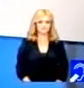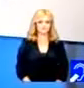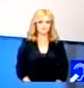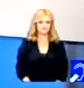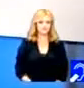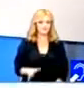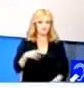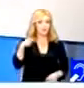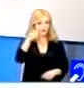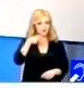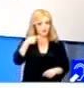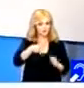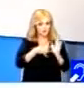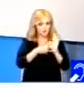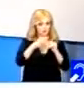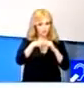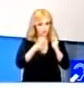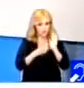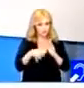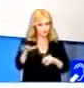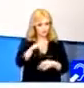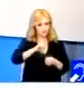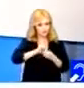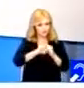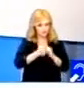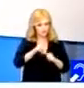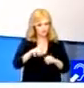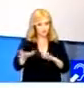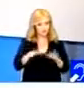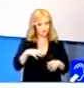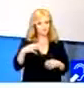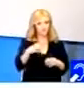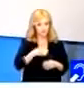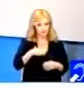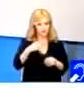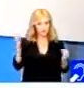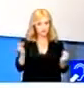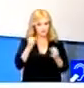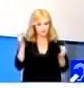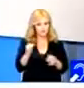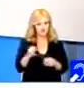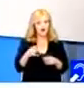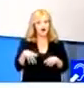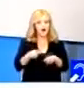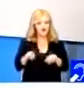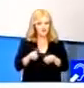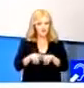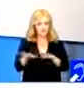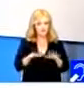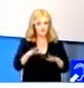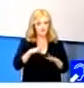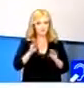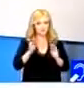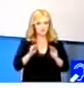Actul Marii Uniri din 1918 și momentele importante ce au precedat evenimentul au fost prezentate într-o expoziție fotodocumentară la